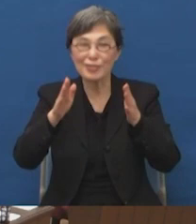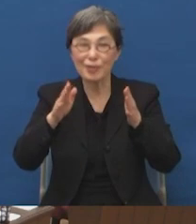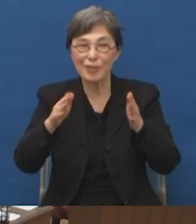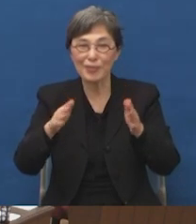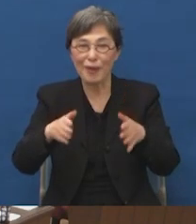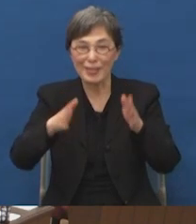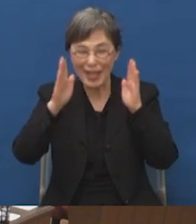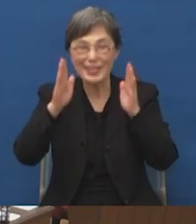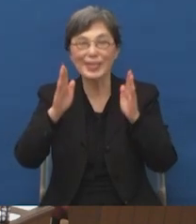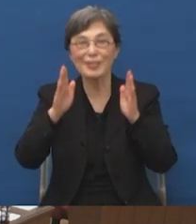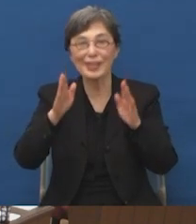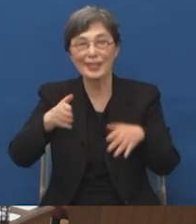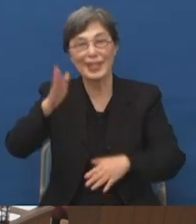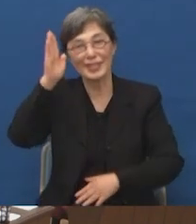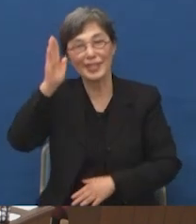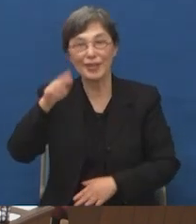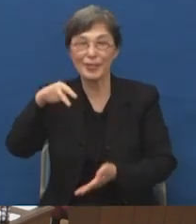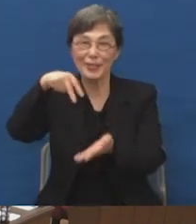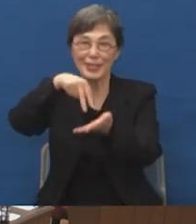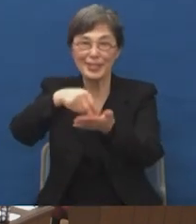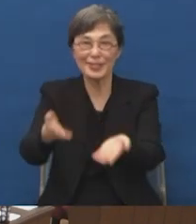成の方の起立を求めます。